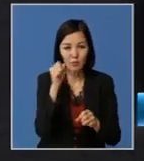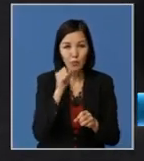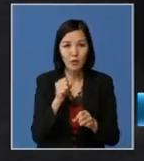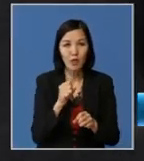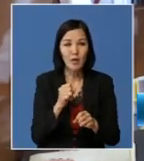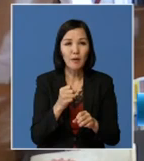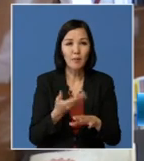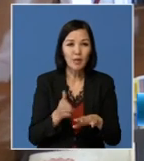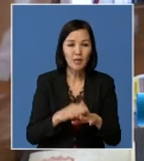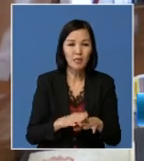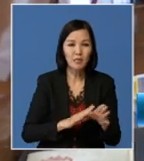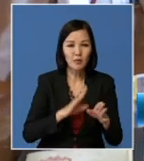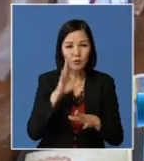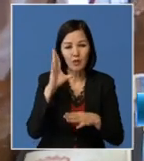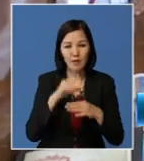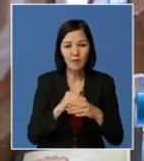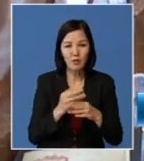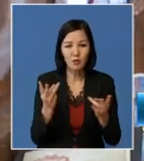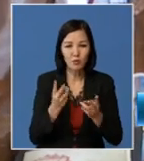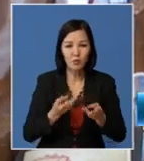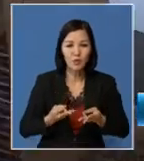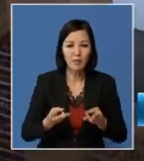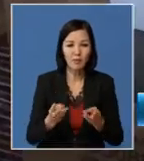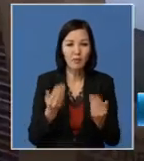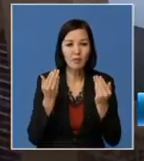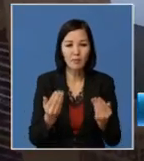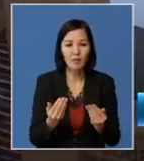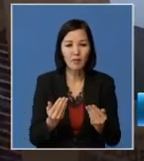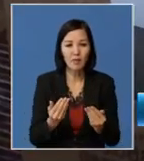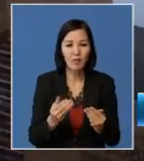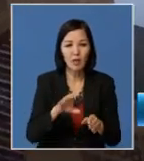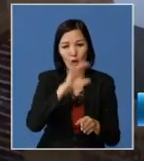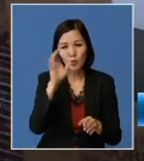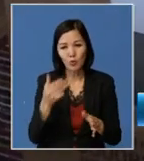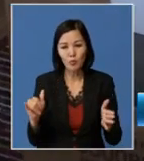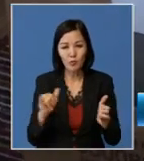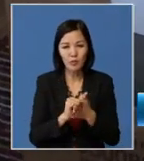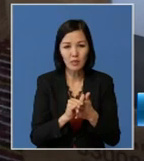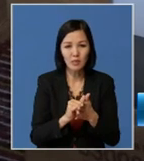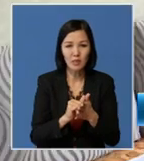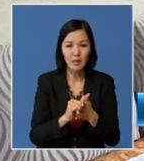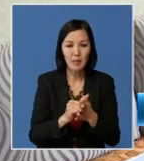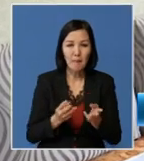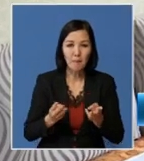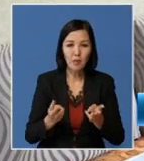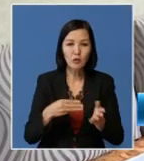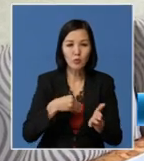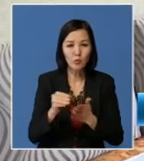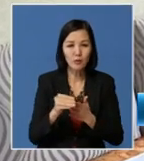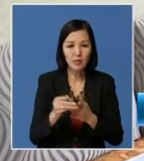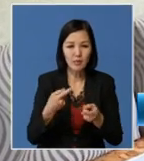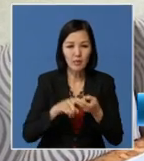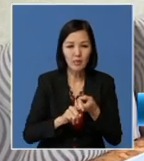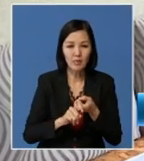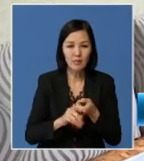приходилось топить целый день, вспоминает дочка ветерана. Но теперь все иначе. Трубы проведены, современный котел куплен. Подключить газ ветеран